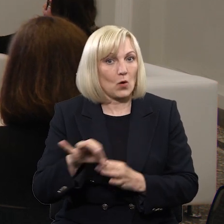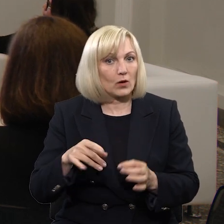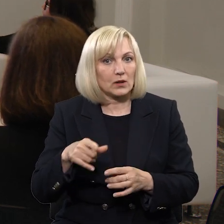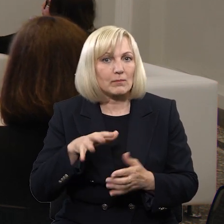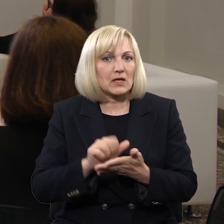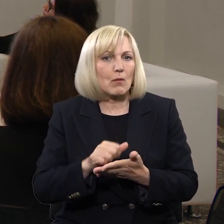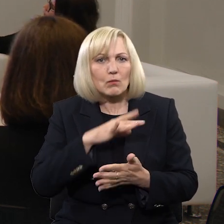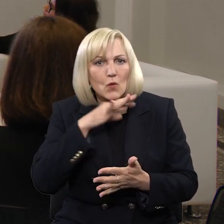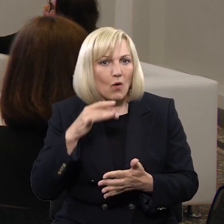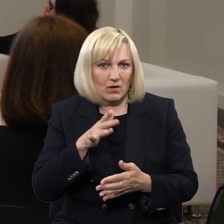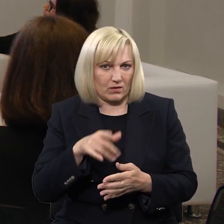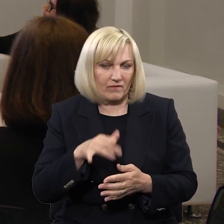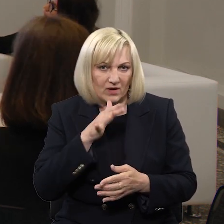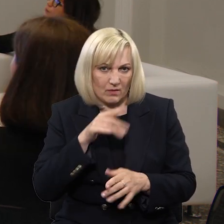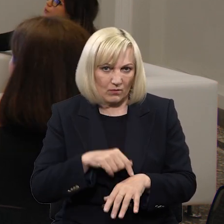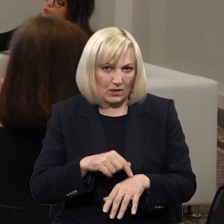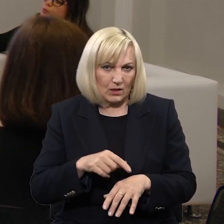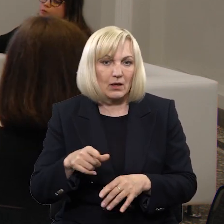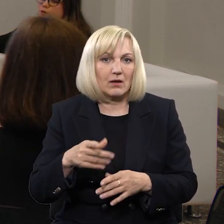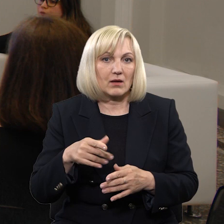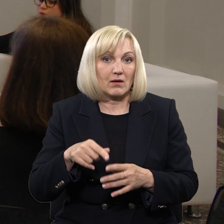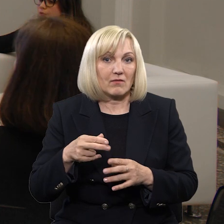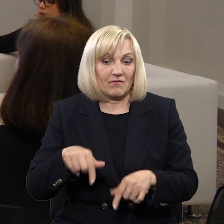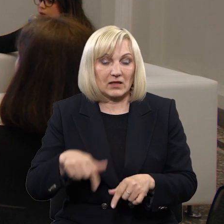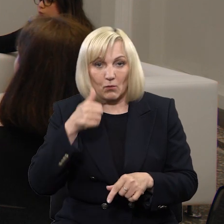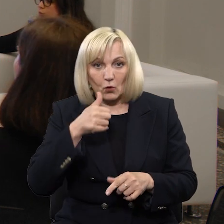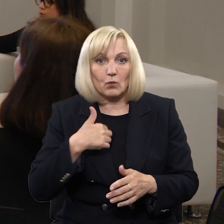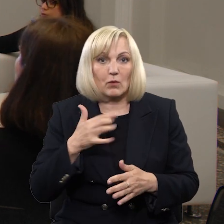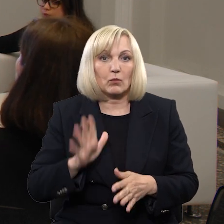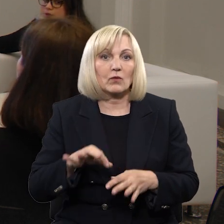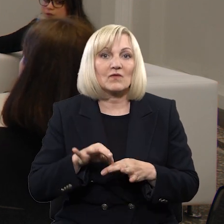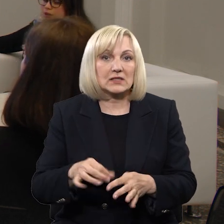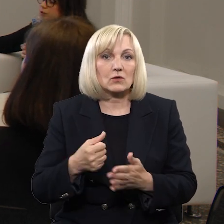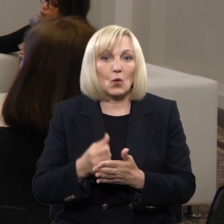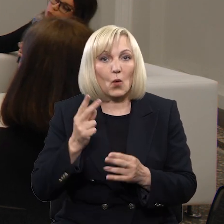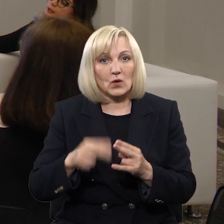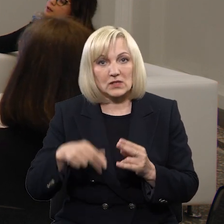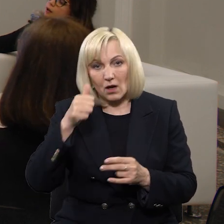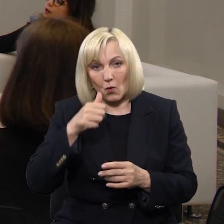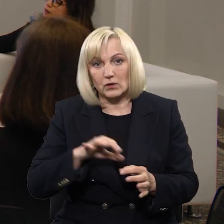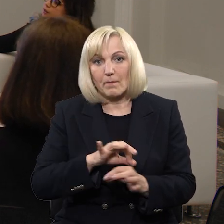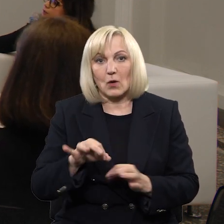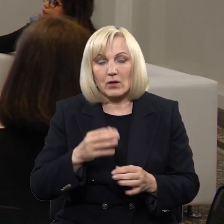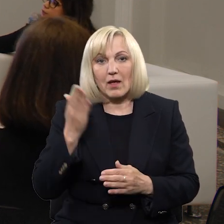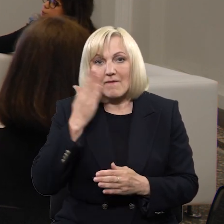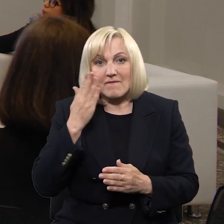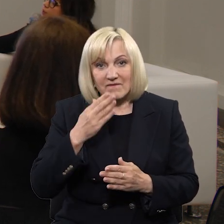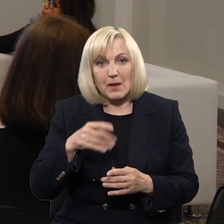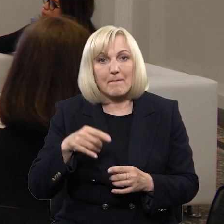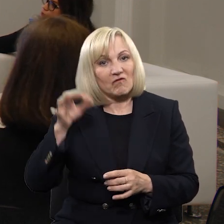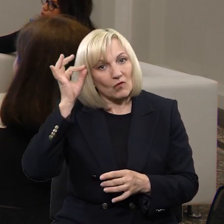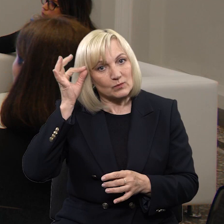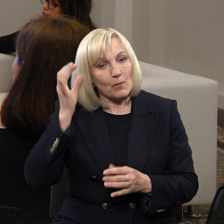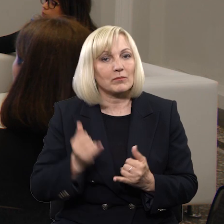очень много времени и вот Один из таких проектов которые мы ведем в этом году и будем вести до конца этого года это фильм